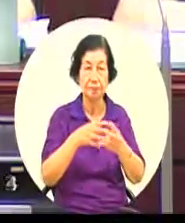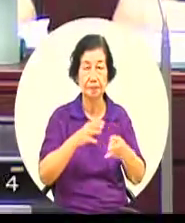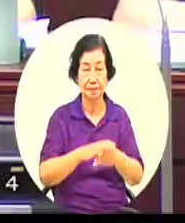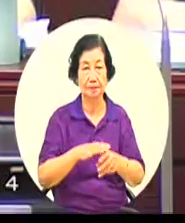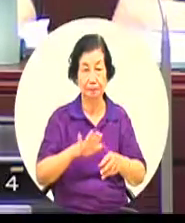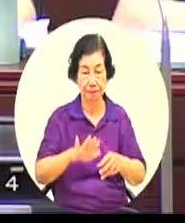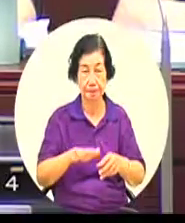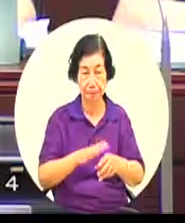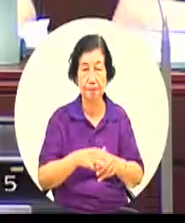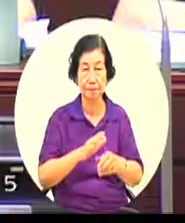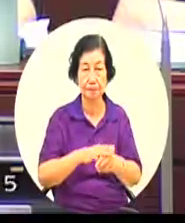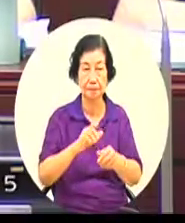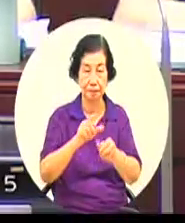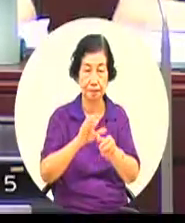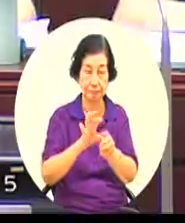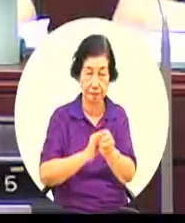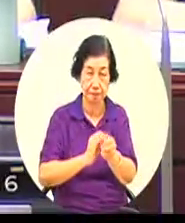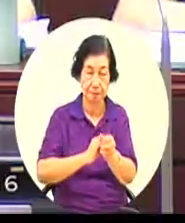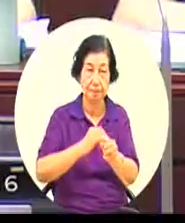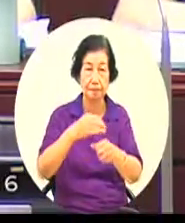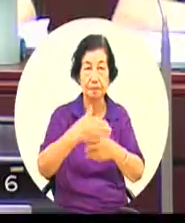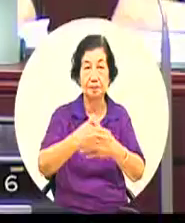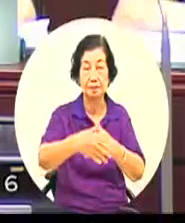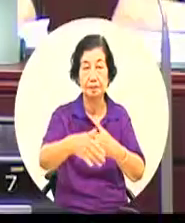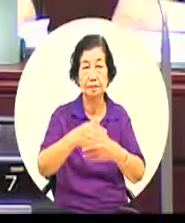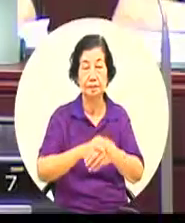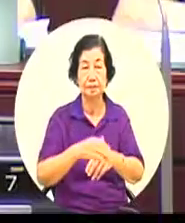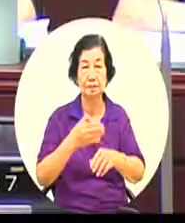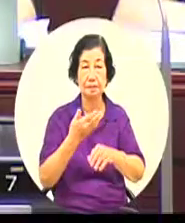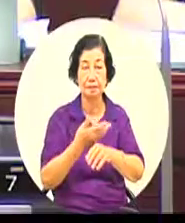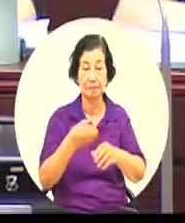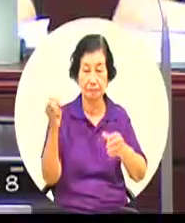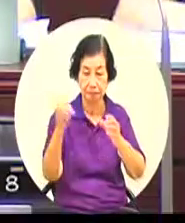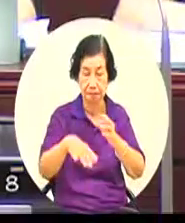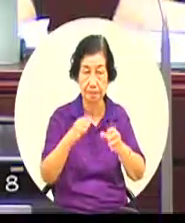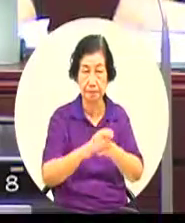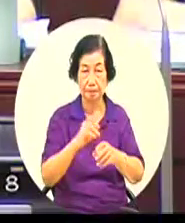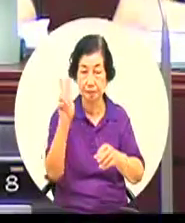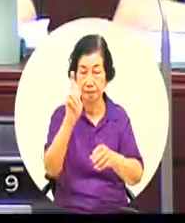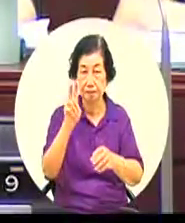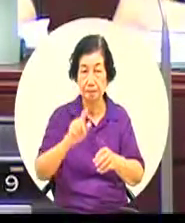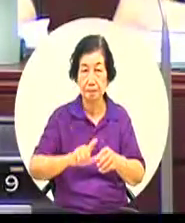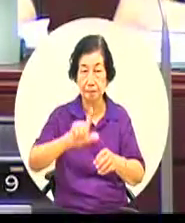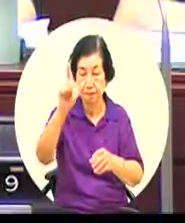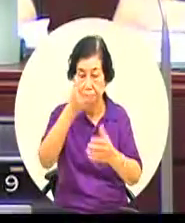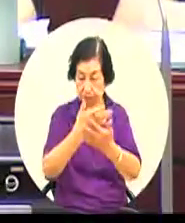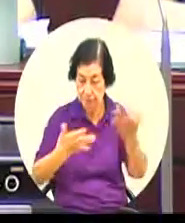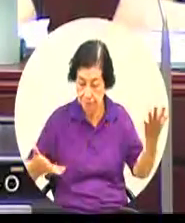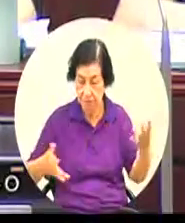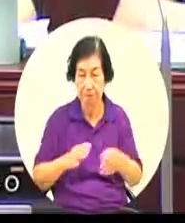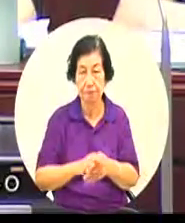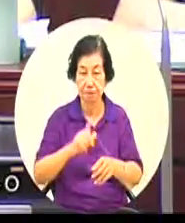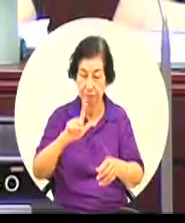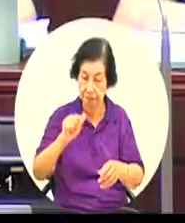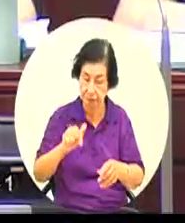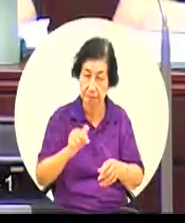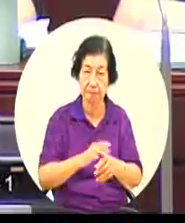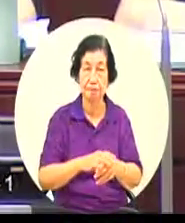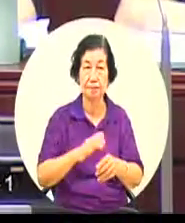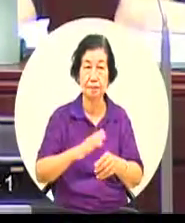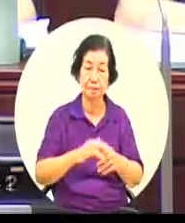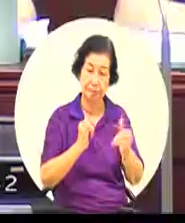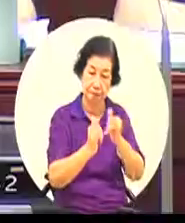课程的制作放在网站上，让我们的老师学生社会都可以去学习去认识我们的东